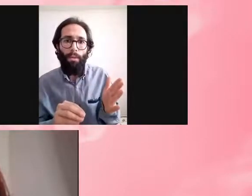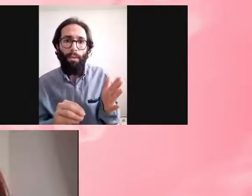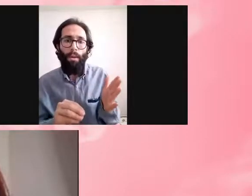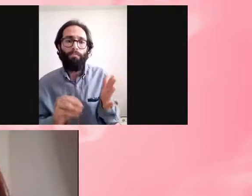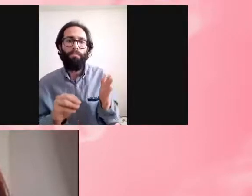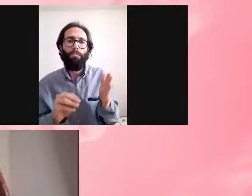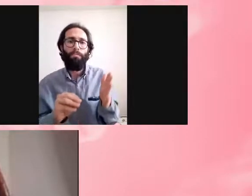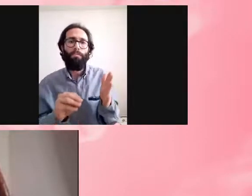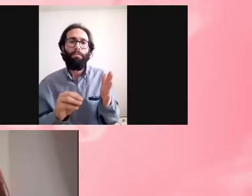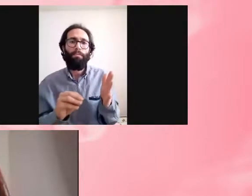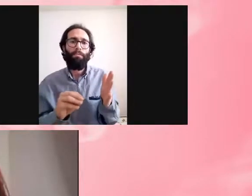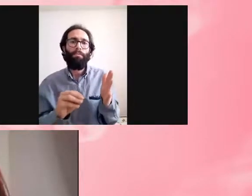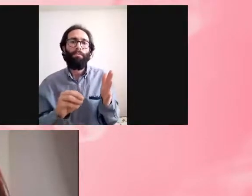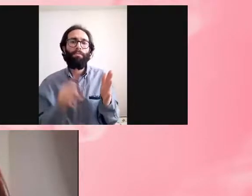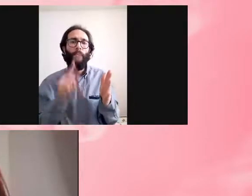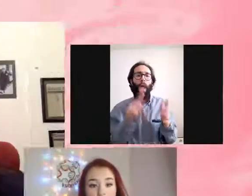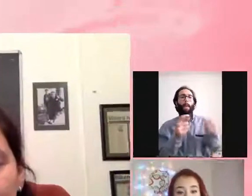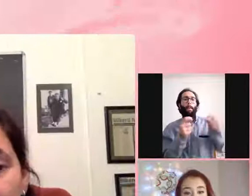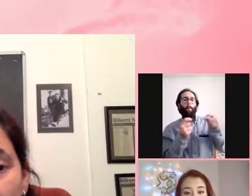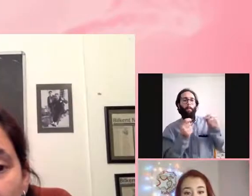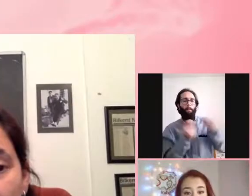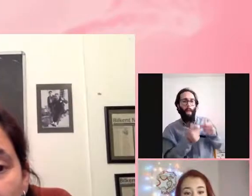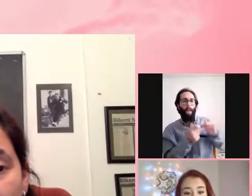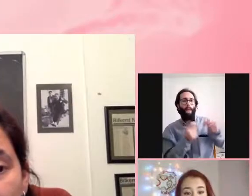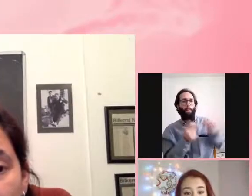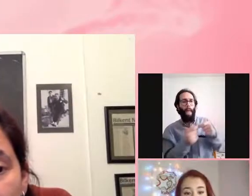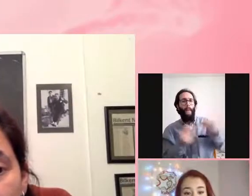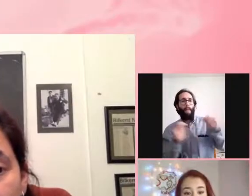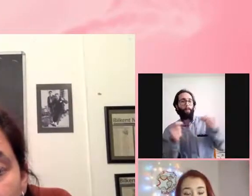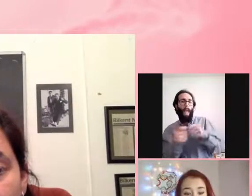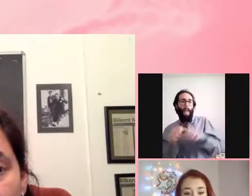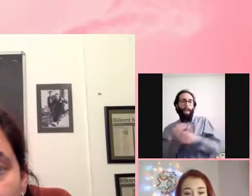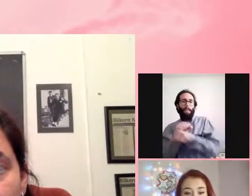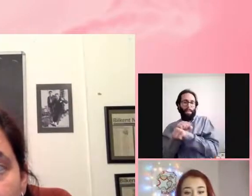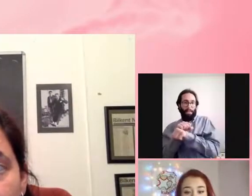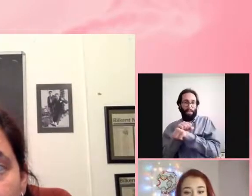Blood brain barrier'a bak işte çalışanlar var